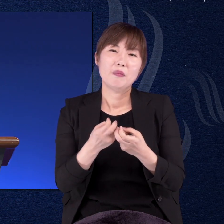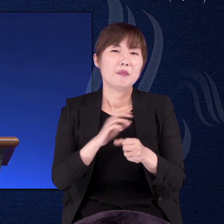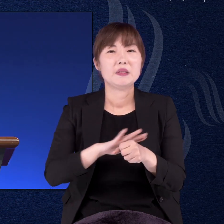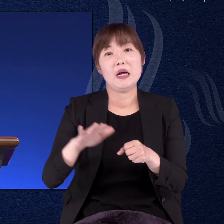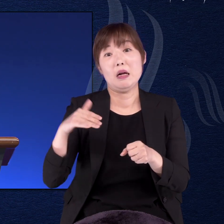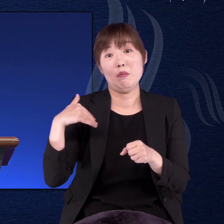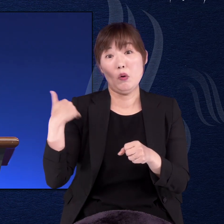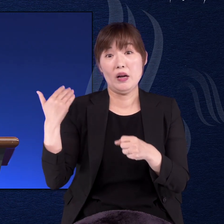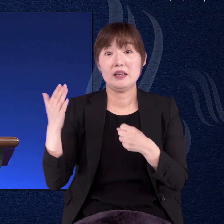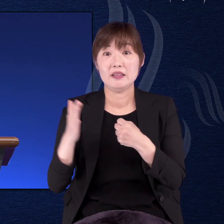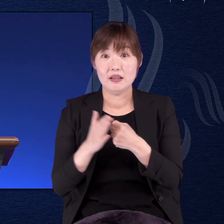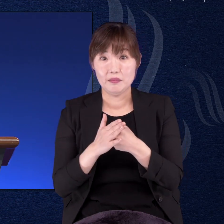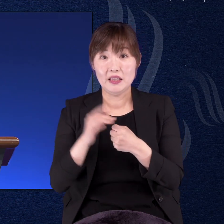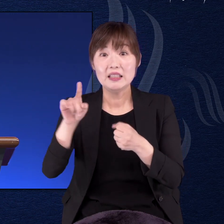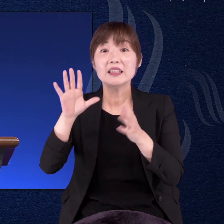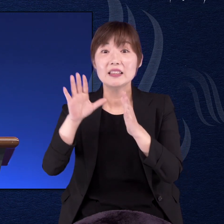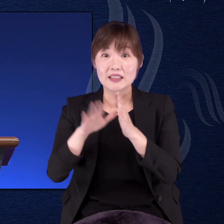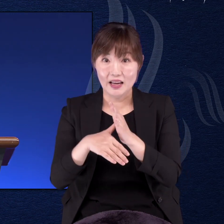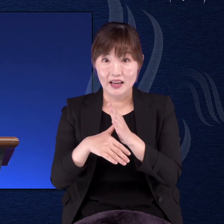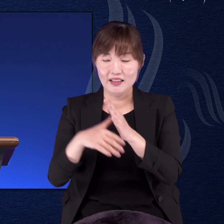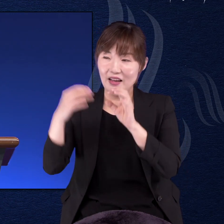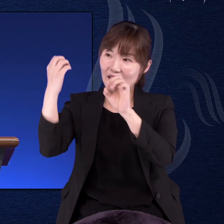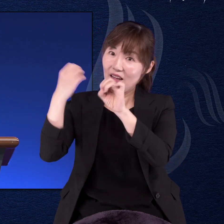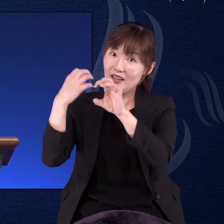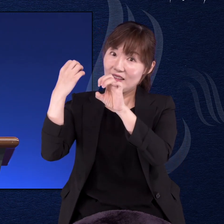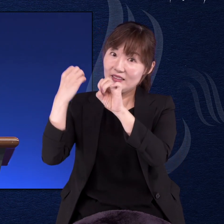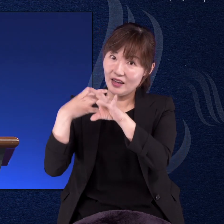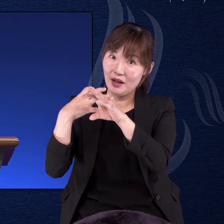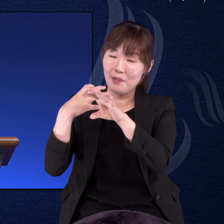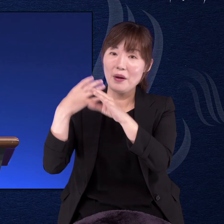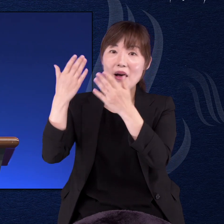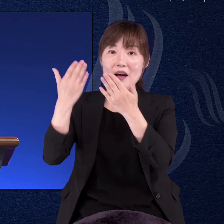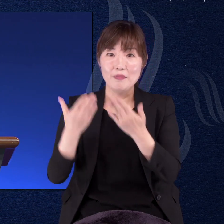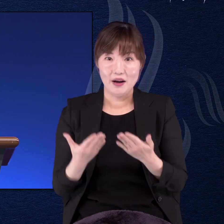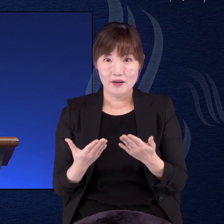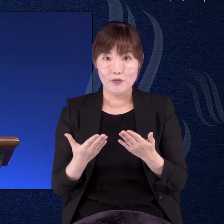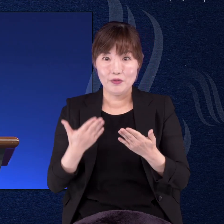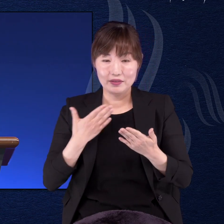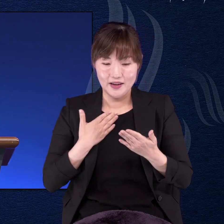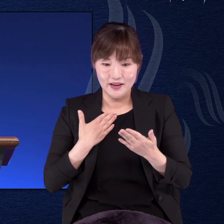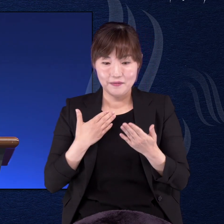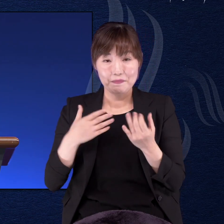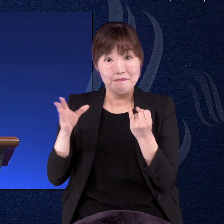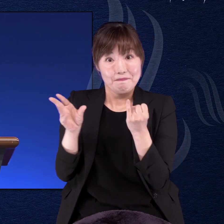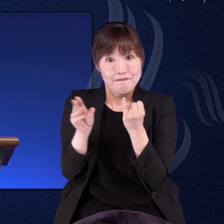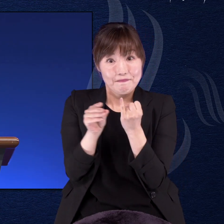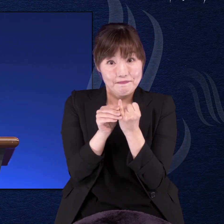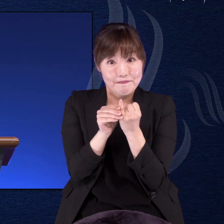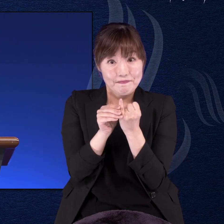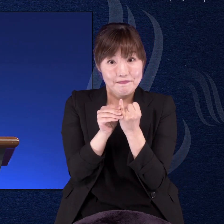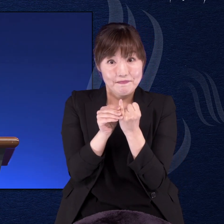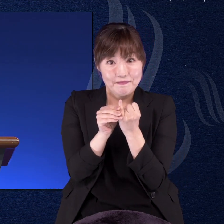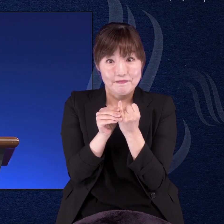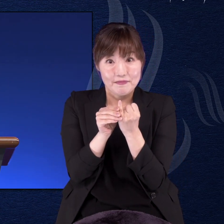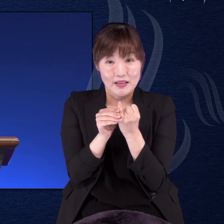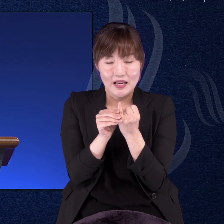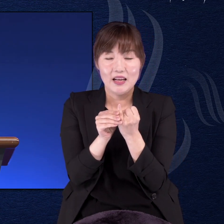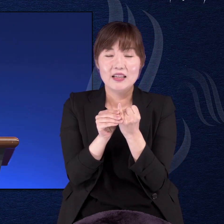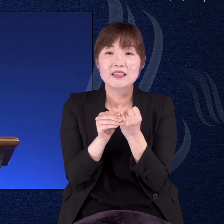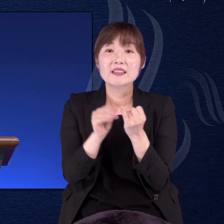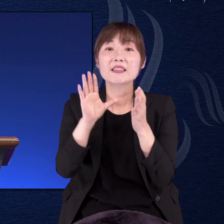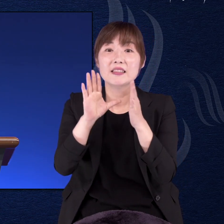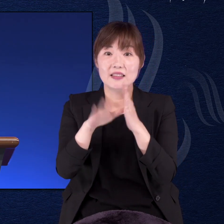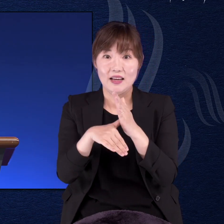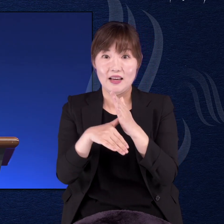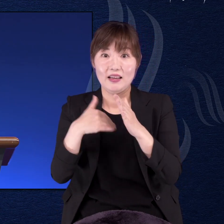처음으로 응답받고 아이가 내 뱃속에 있을 때, 뱃속에 있는 아이와 함께 처음으로 10달 동안 일독을 했어요.